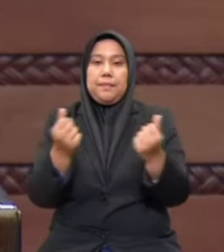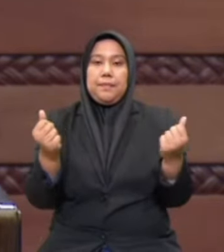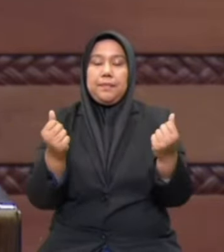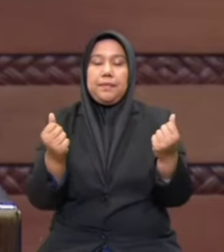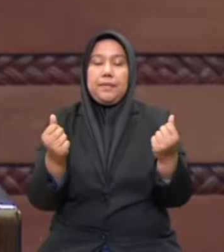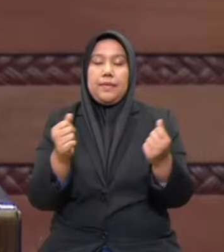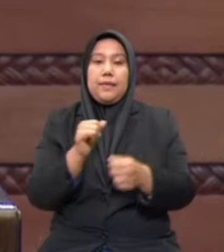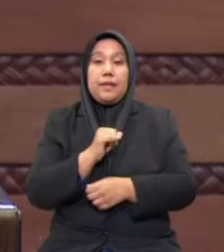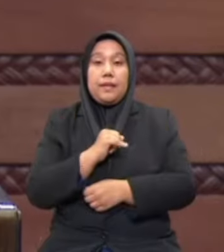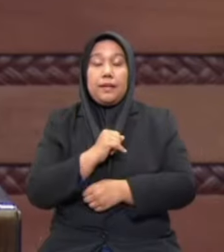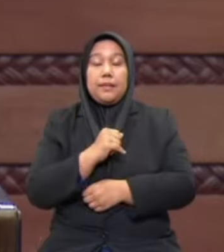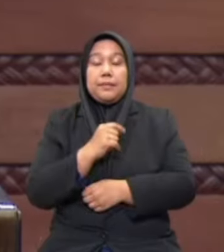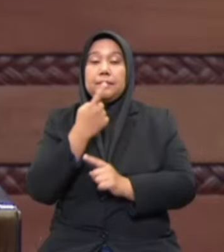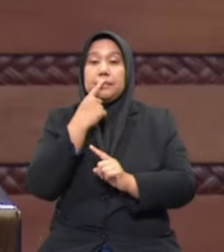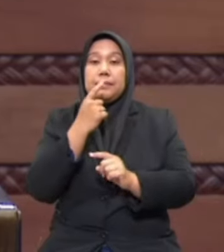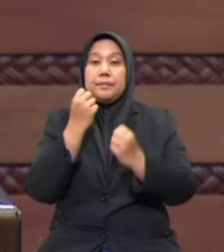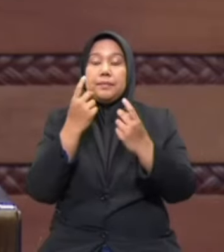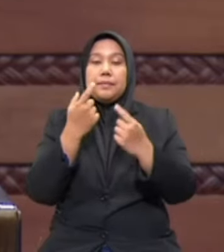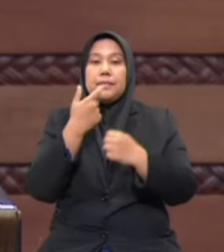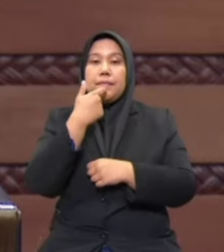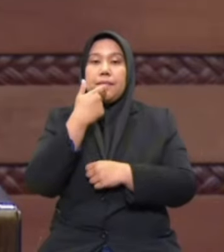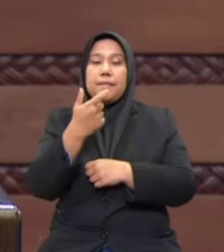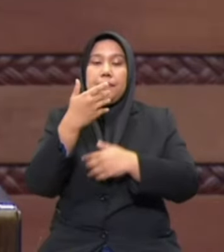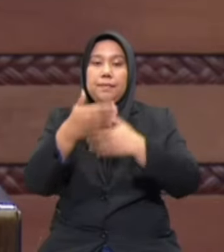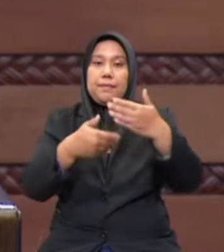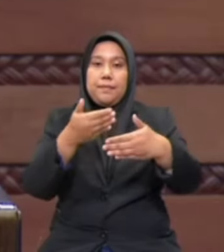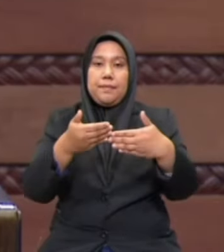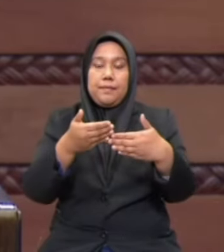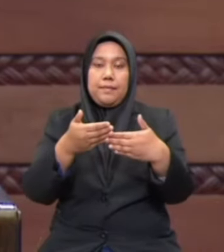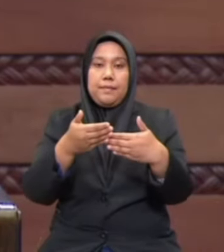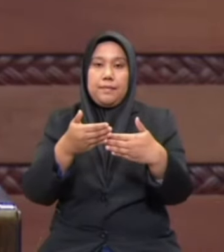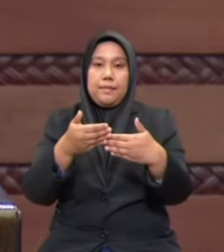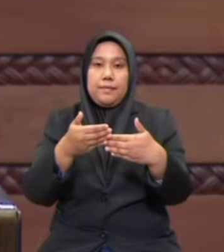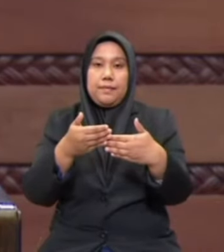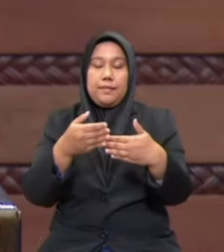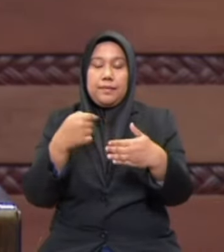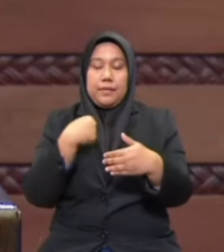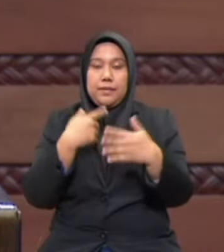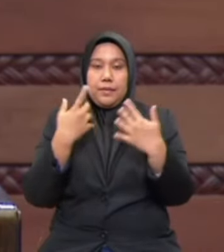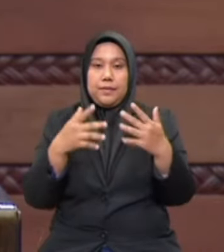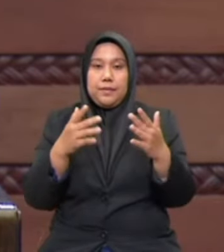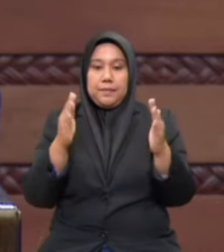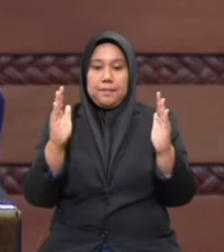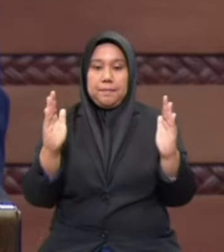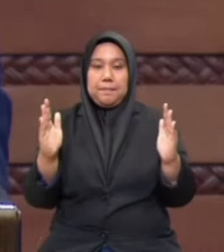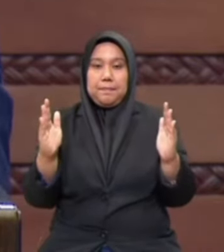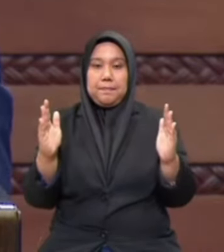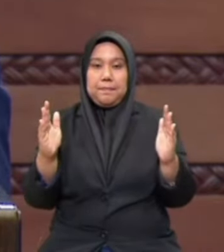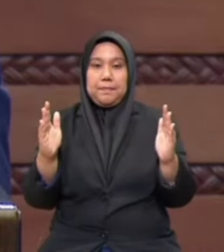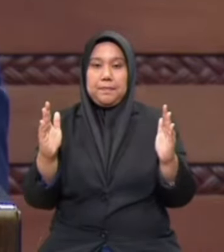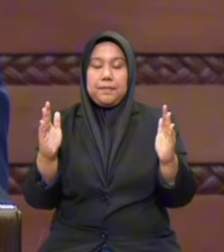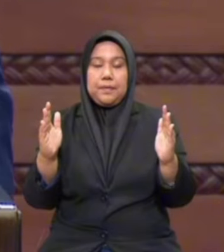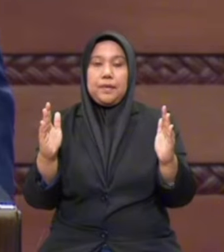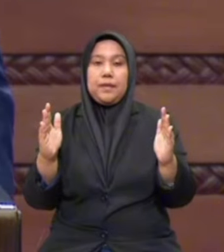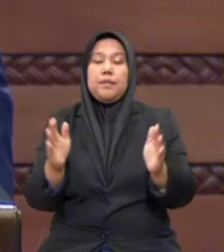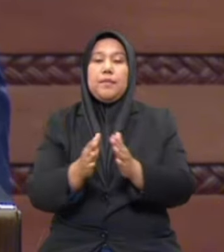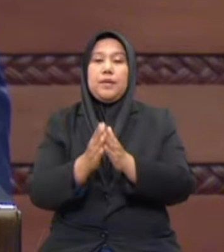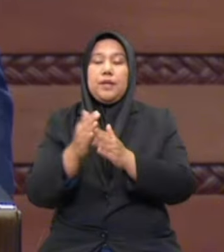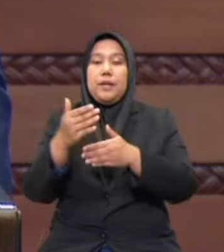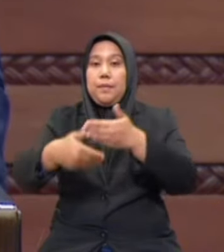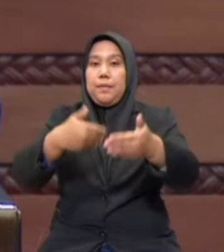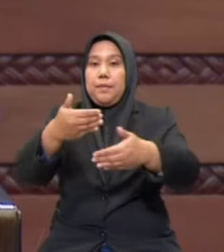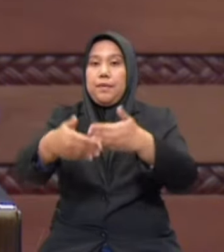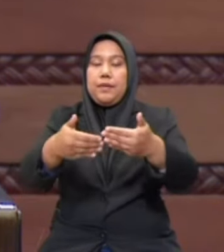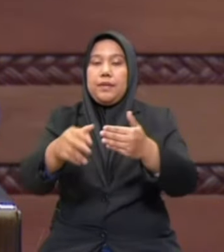lama kita per memang kita latakkan tempoh permohonan proses 30 hari